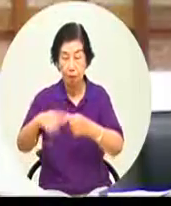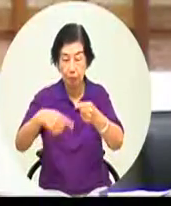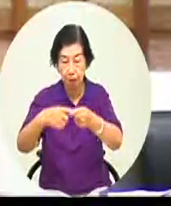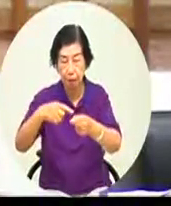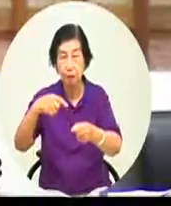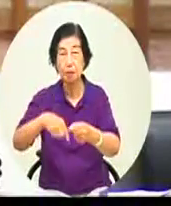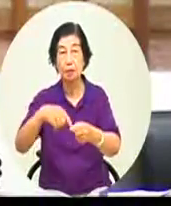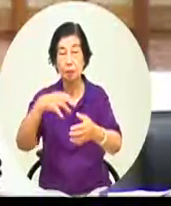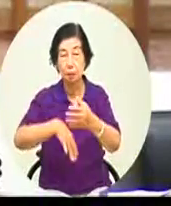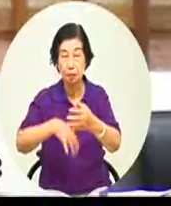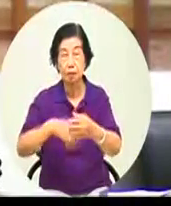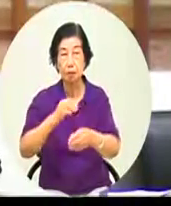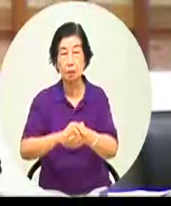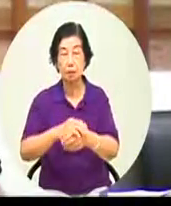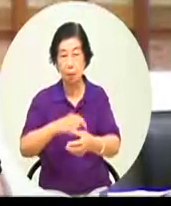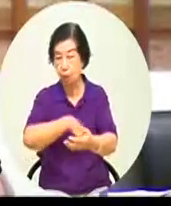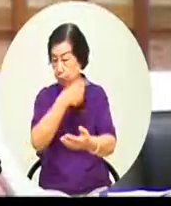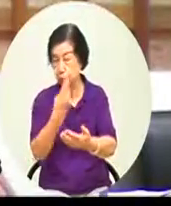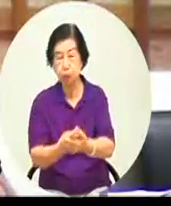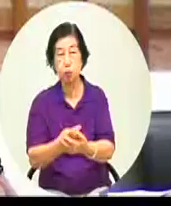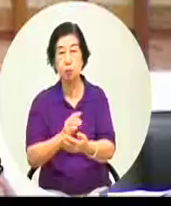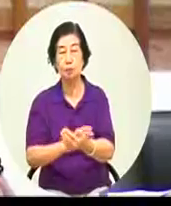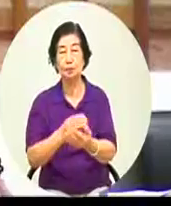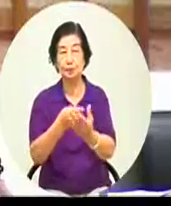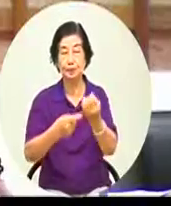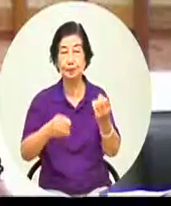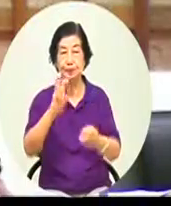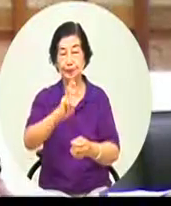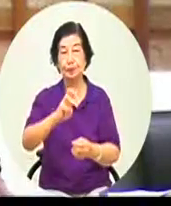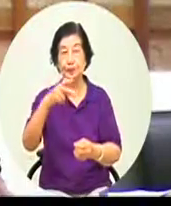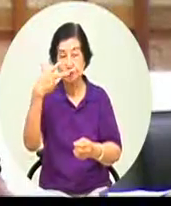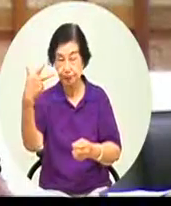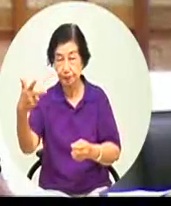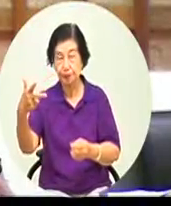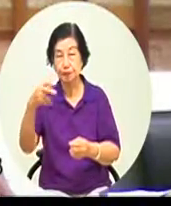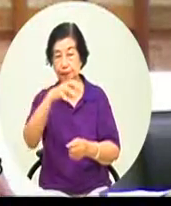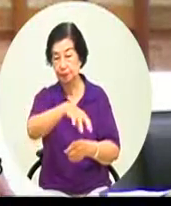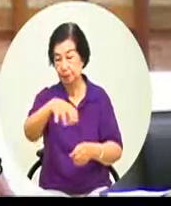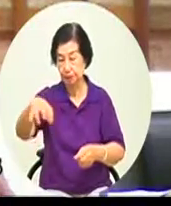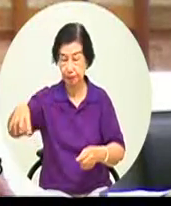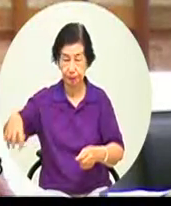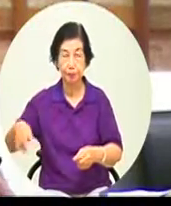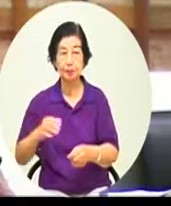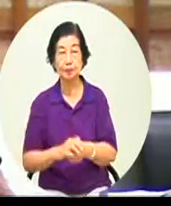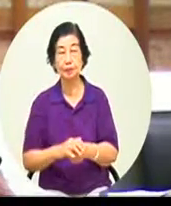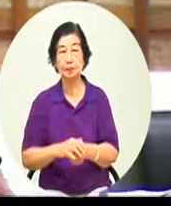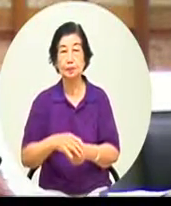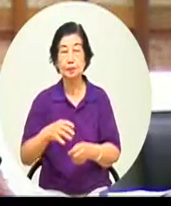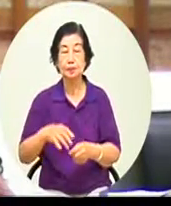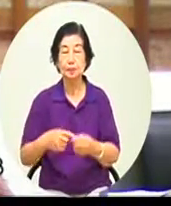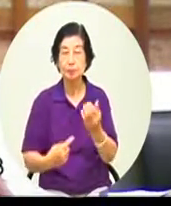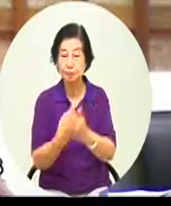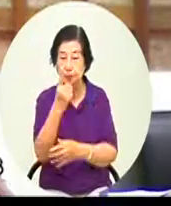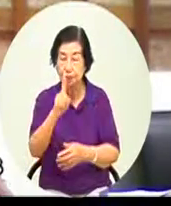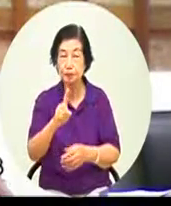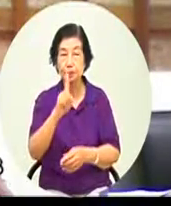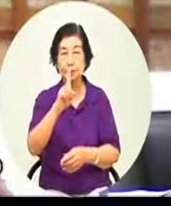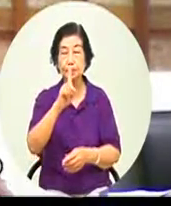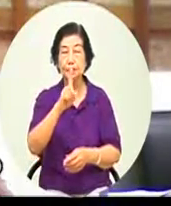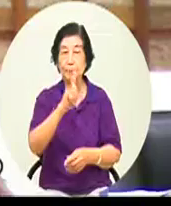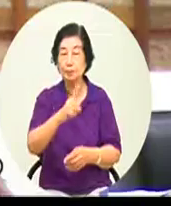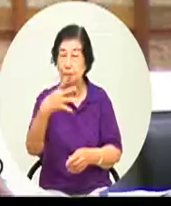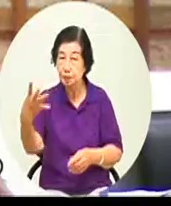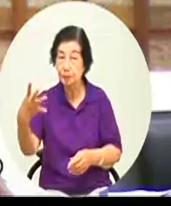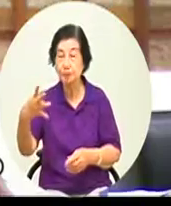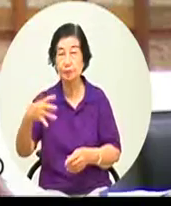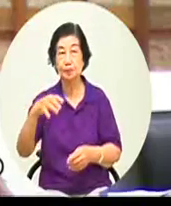是整个的37站的一个，还是14站？你刚刚讲。 全部哈， 你这不是第二阶段做完的